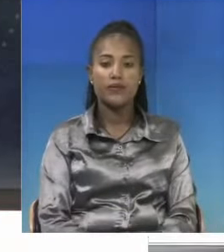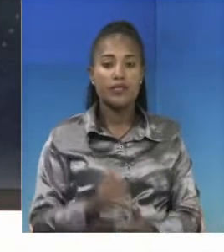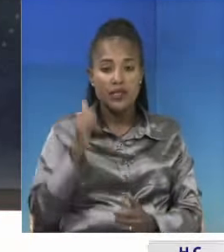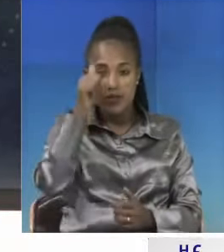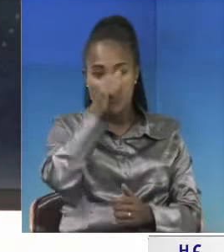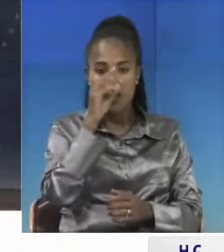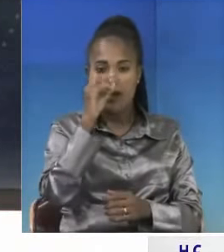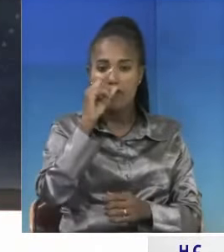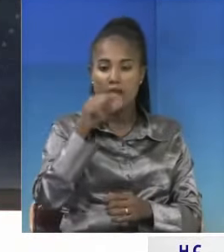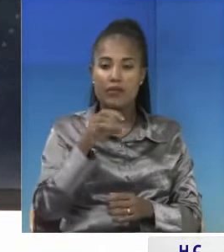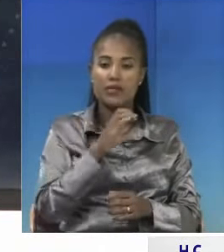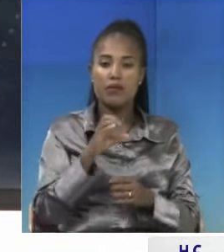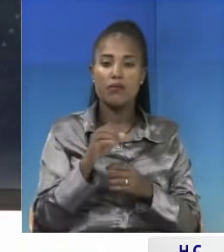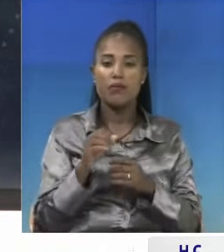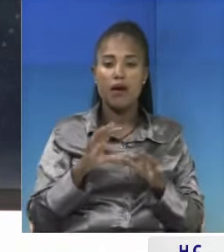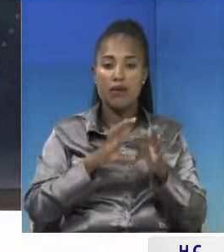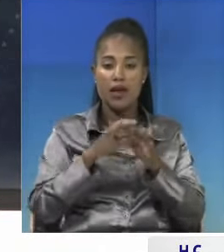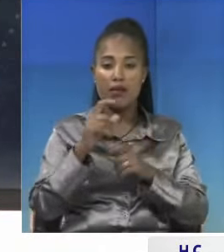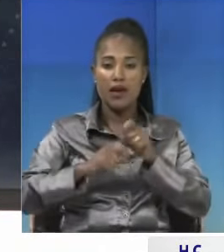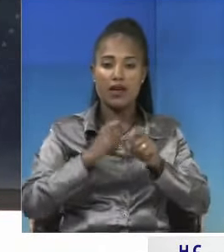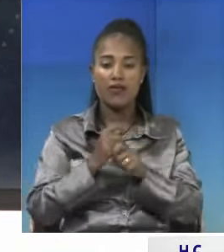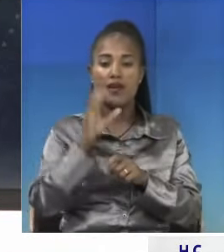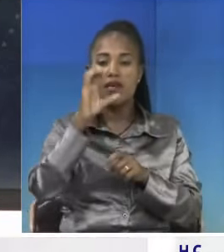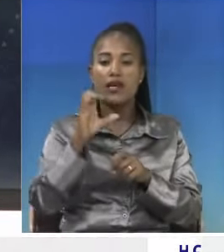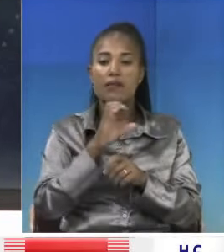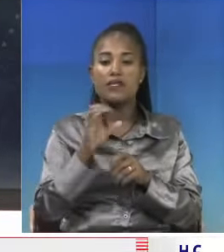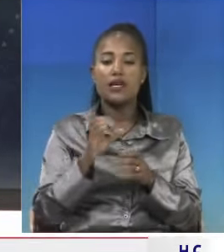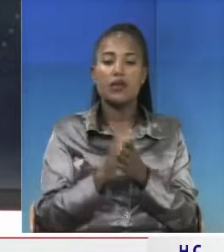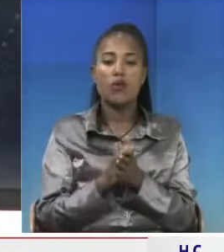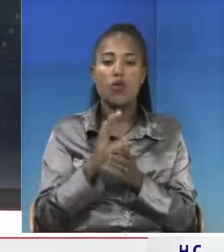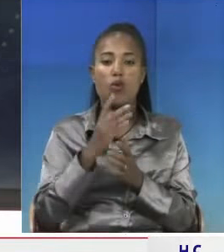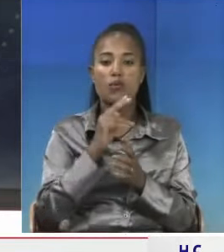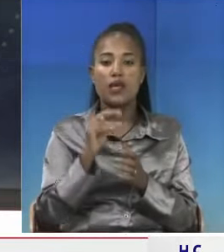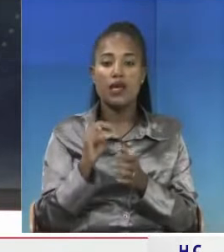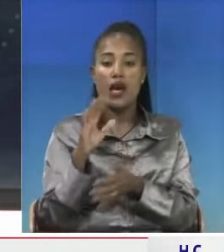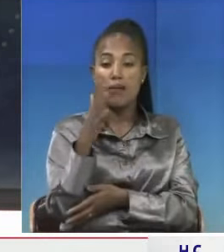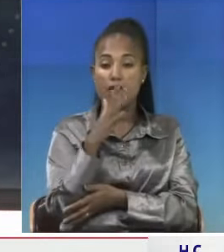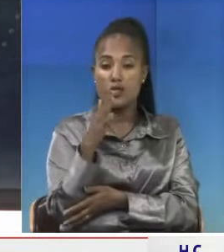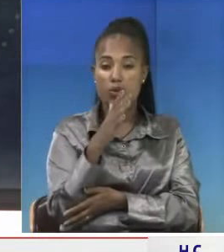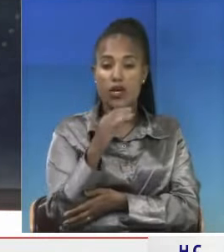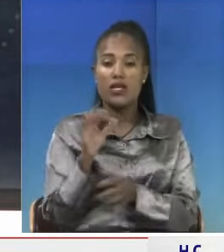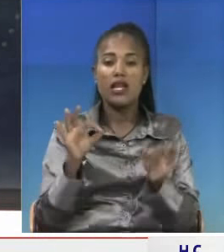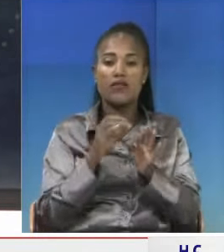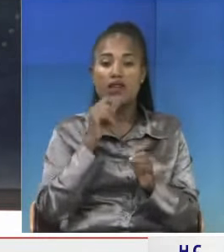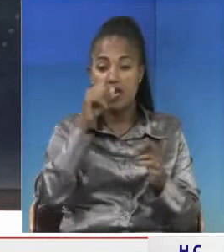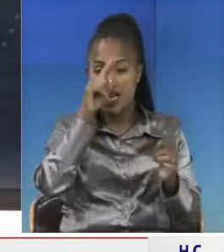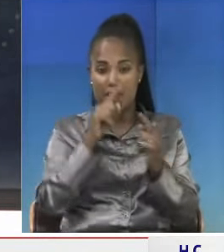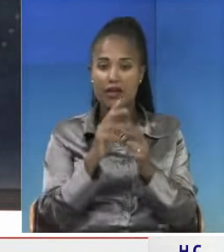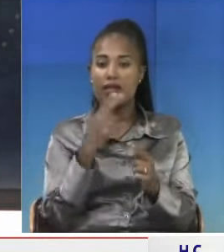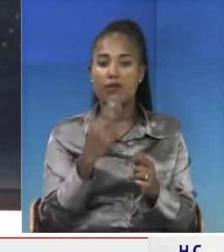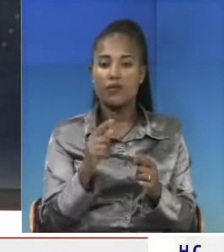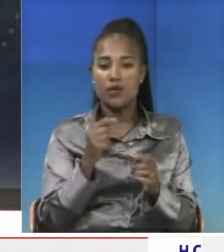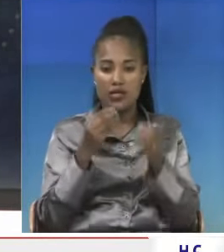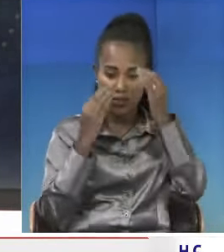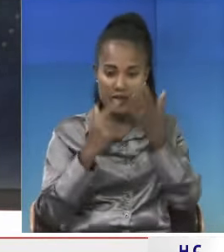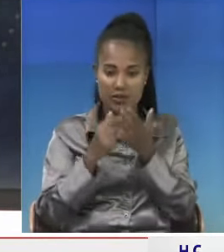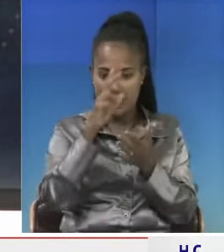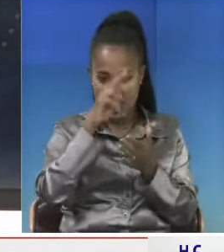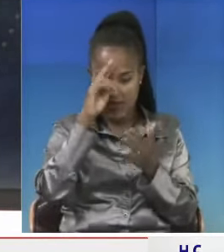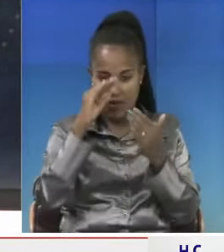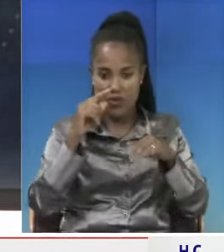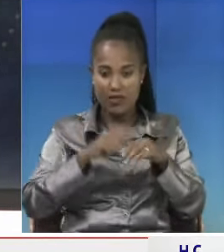የኢትዮጵያ ቀይ መስቀል ማህበርና ዓለም አቀፍ የቀይ መስቀል ኮሚቴ ዓርማቸው ላልተፈለገ ዓላማ እየዋለ መኾኑን አስታወቁ። በዚህ ምክንያት